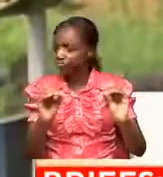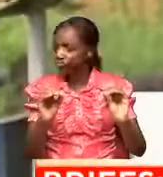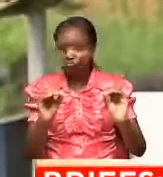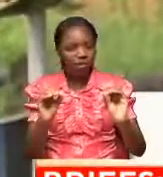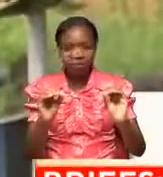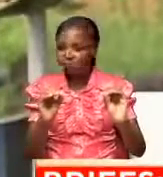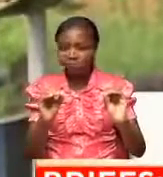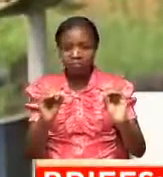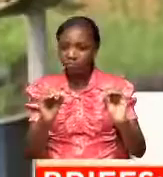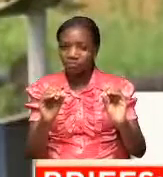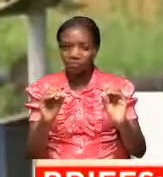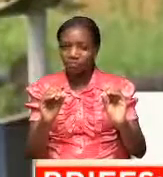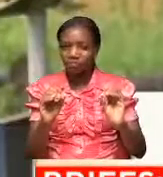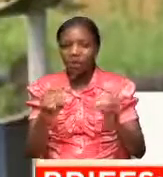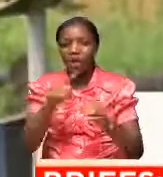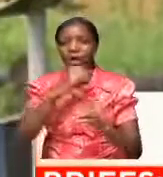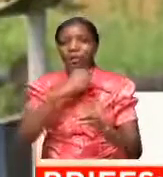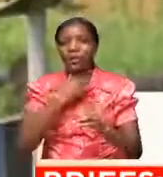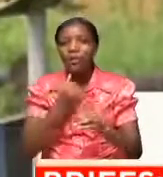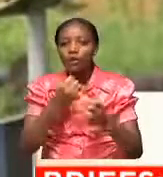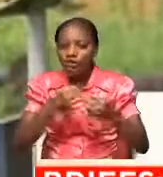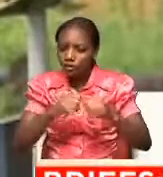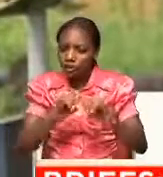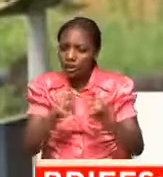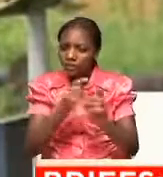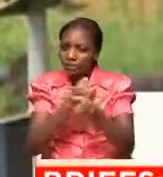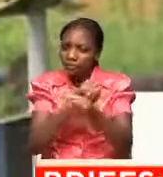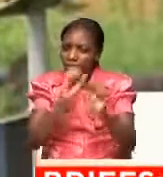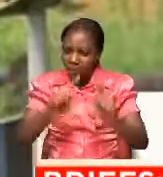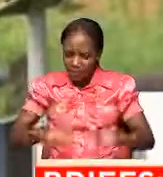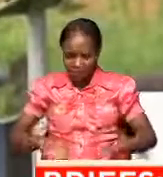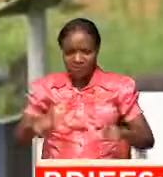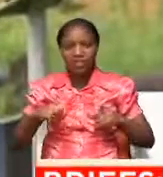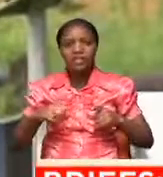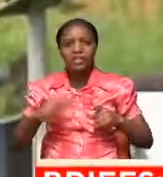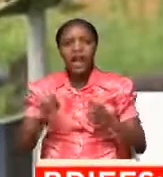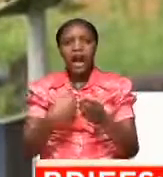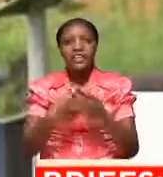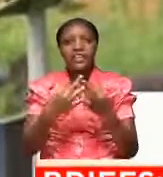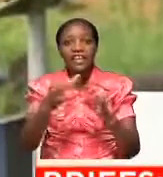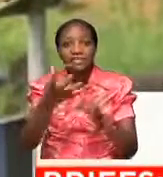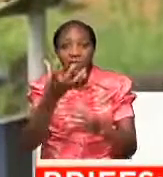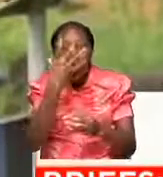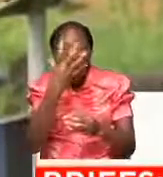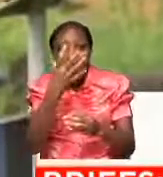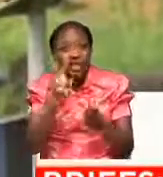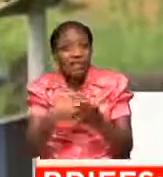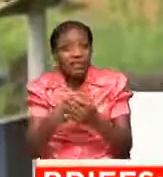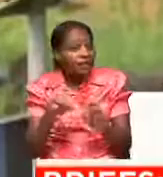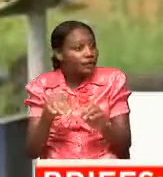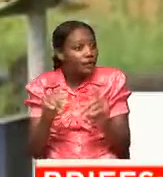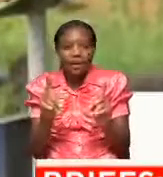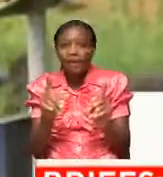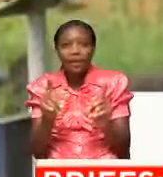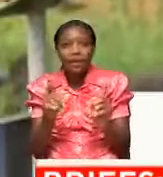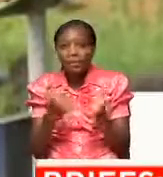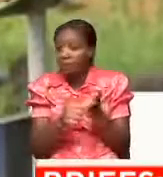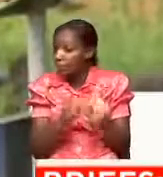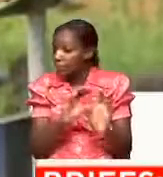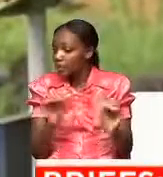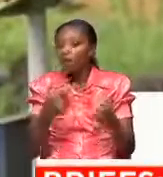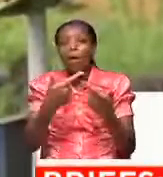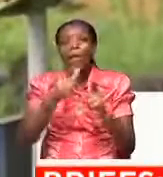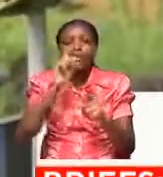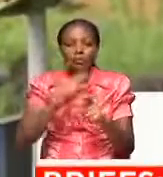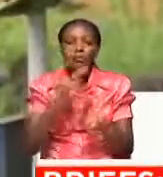popular. We want to try and save lives. Kama utakasirika my friend, waweza kubust ukitaka. Lakini we'll